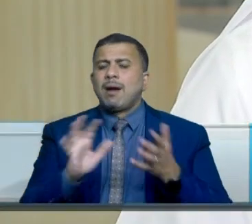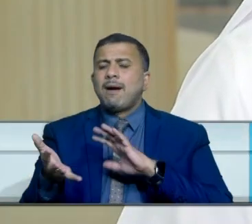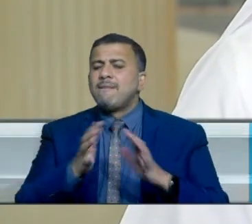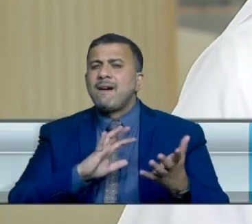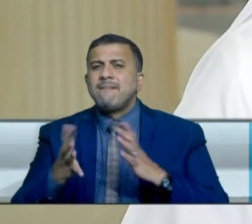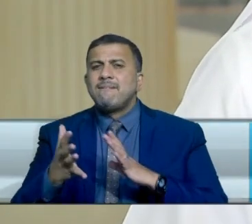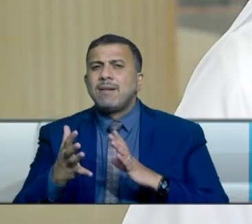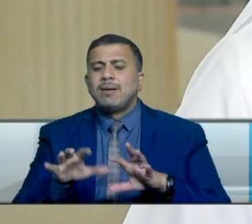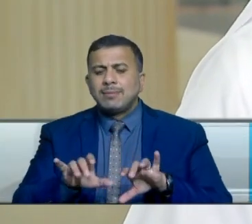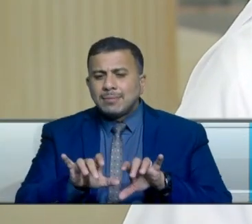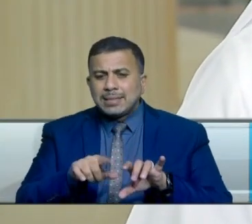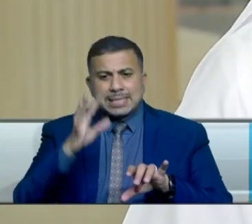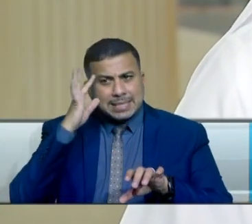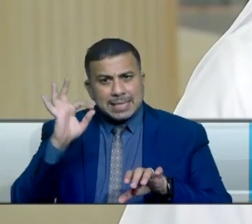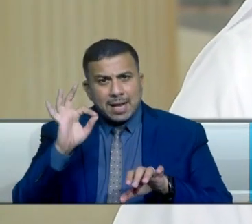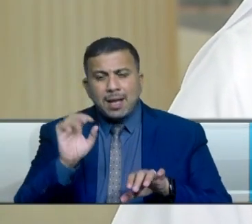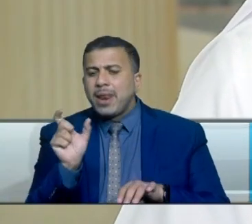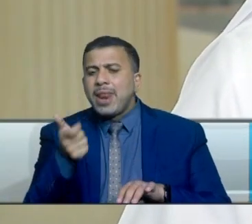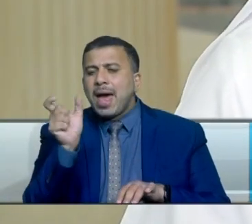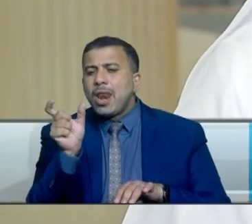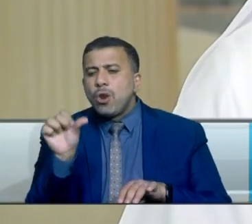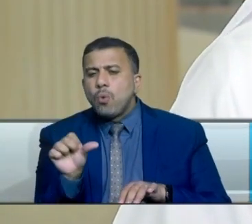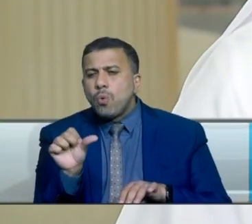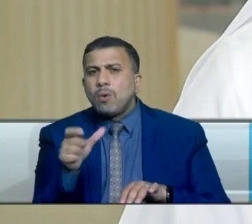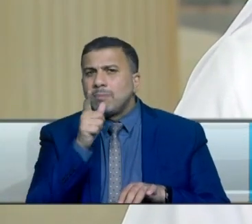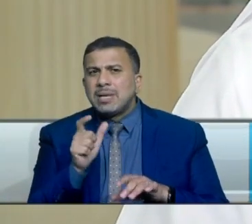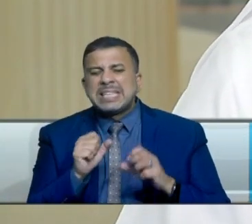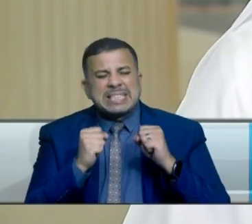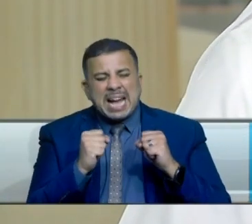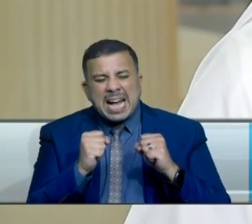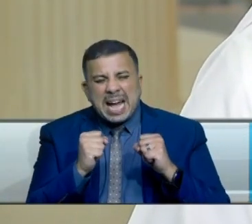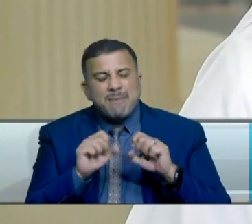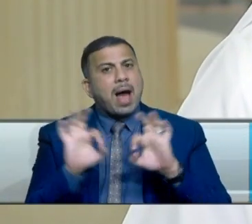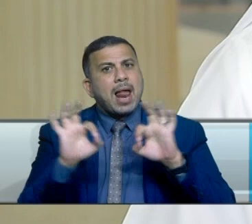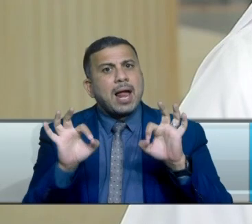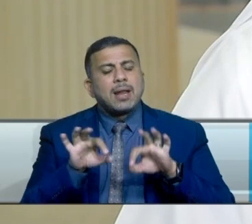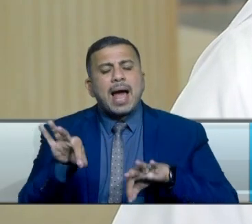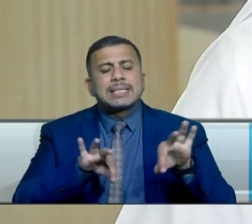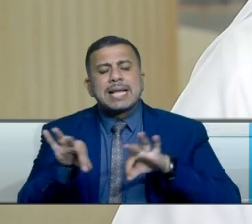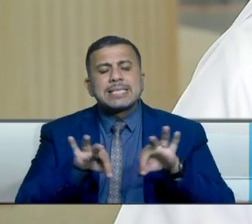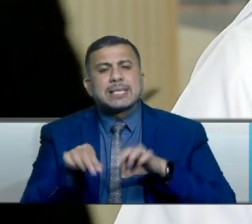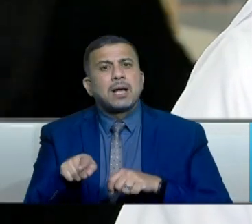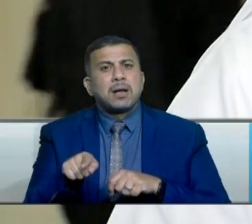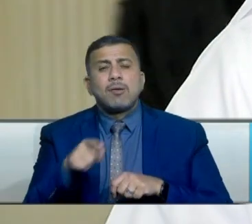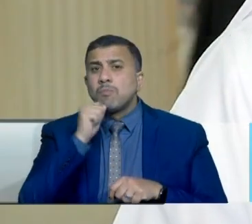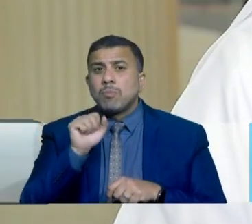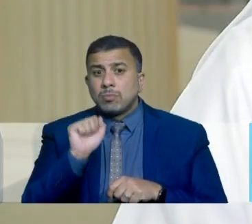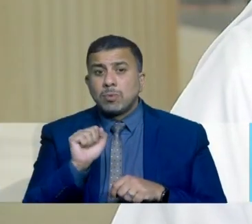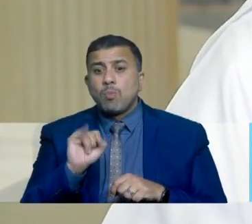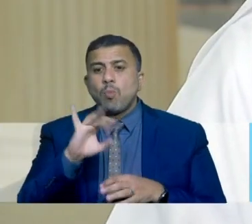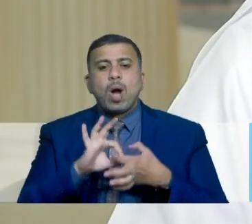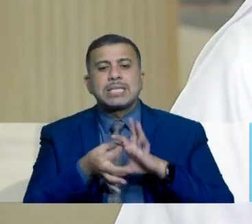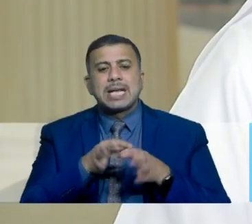استخدام المواد الذكيه والتقنيات النانو لحل التحديات المعقده في العديد من القطاعات الهندسيه وهدفنا انها تصبح